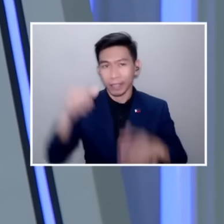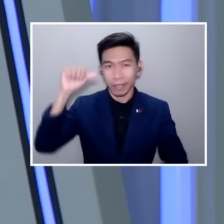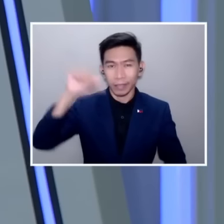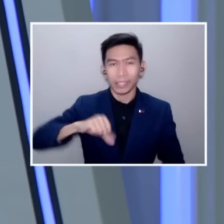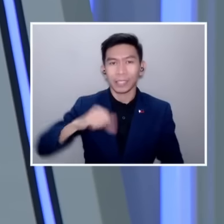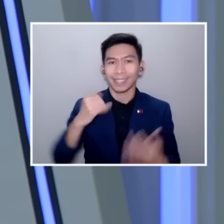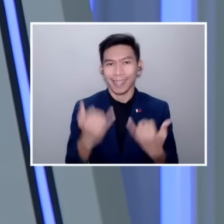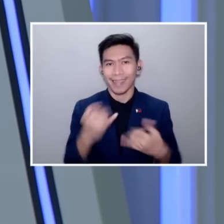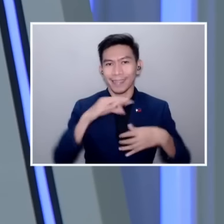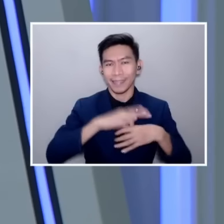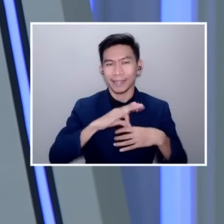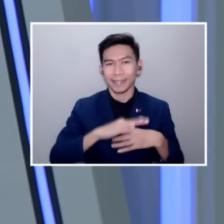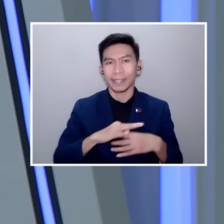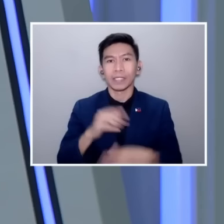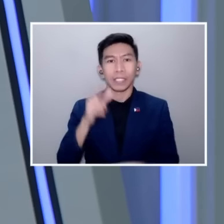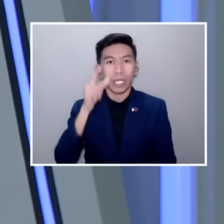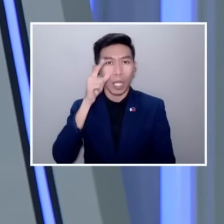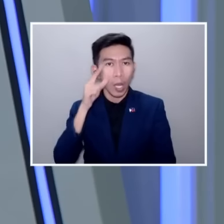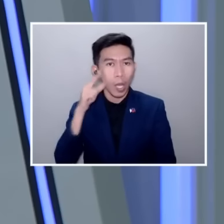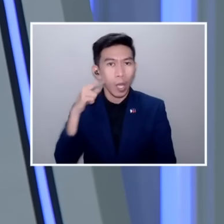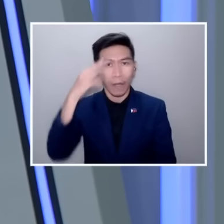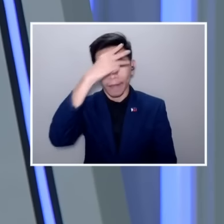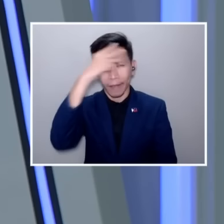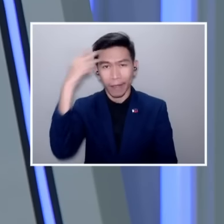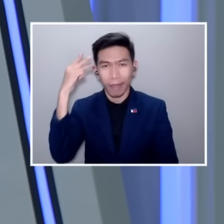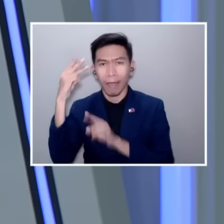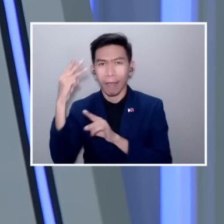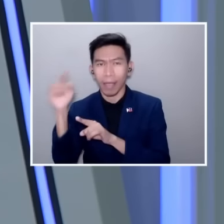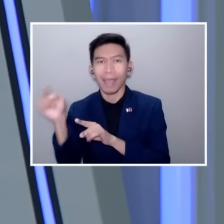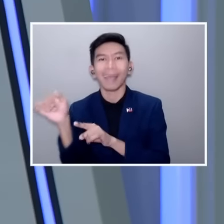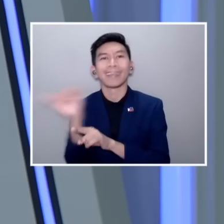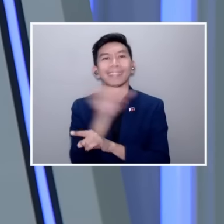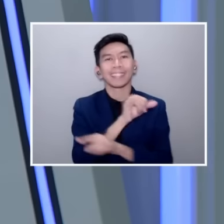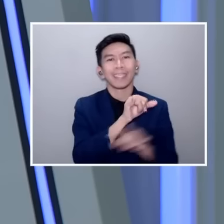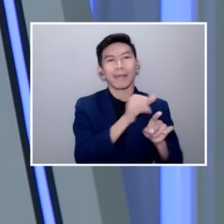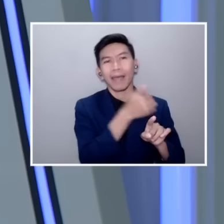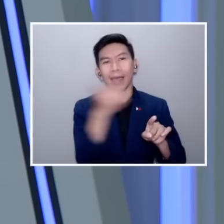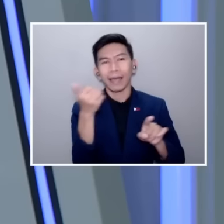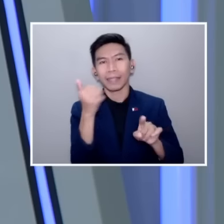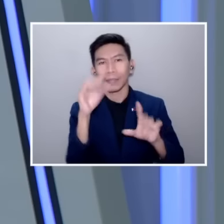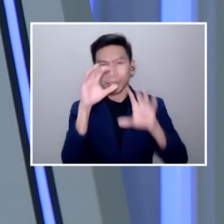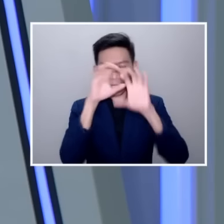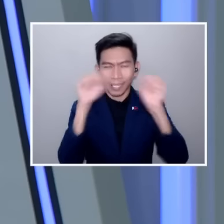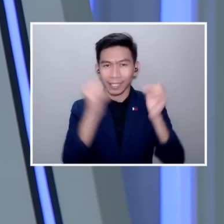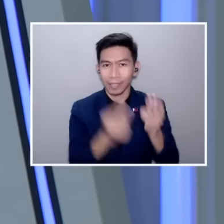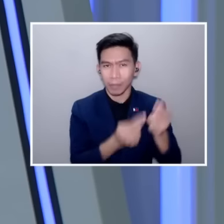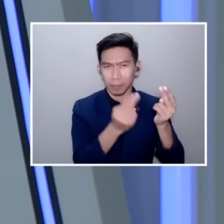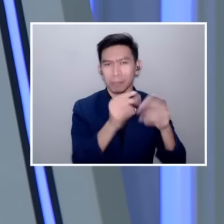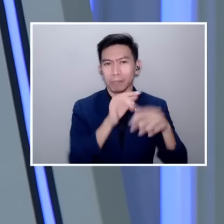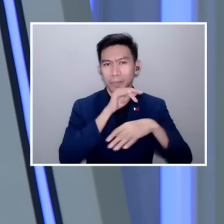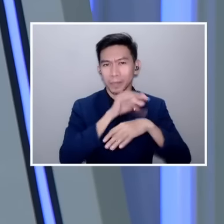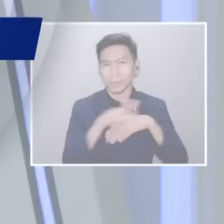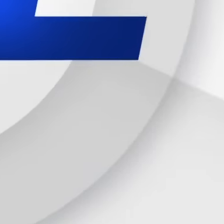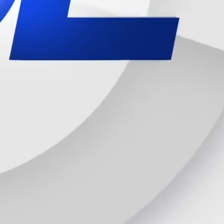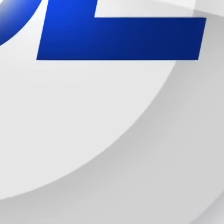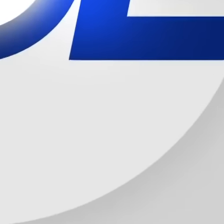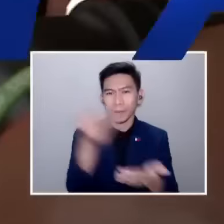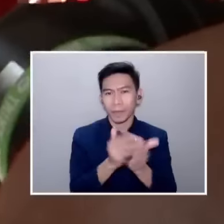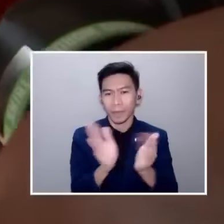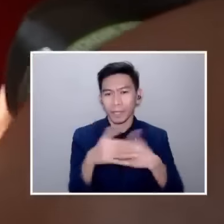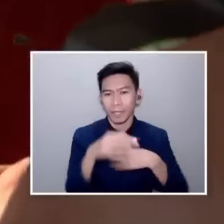at Profesor Bello, maaga rin bumoto ang iba pa mga presidential bets. Nagpapatrol, Mike Navalio.